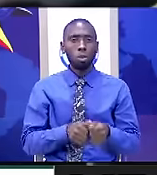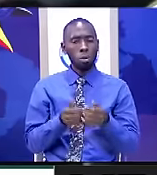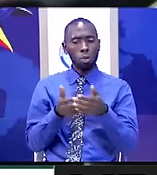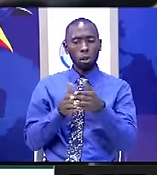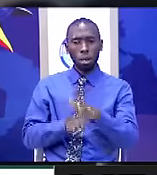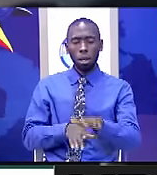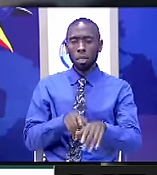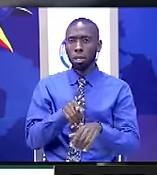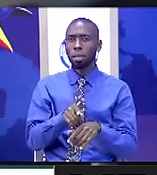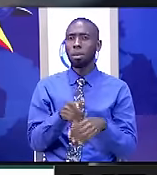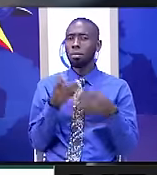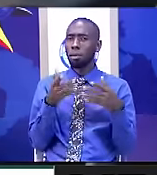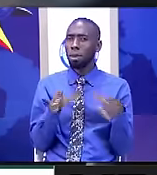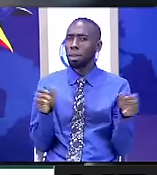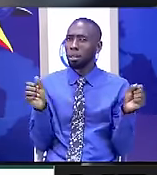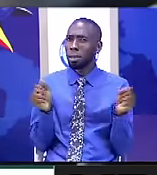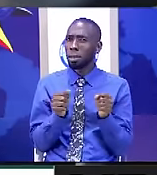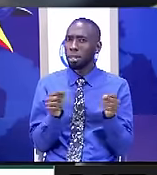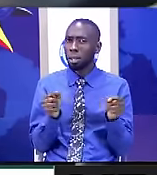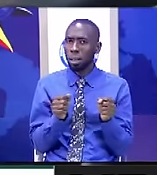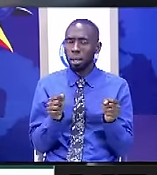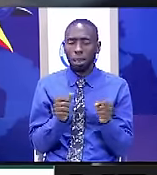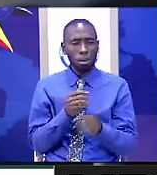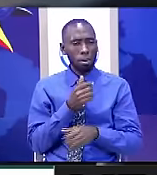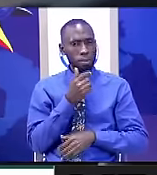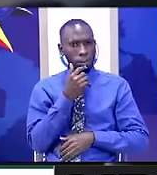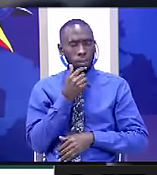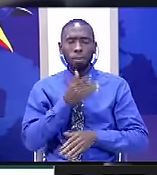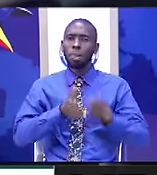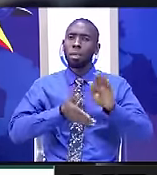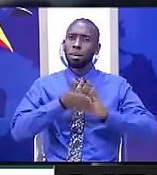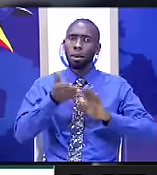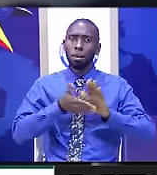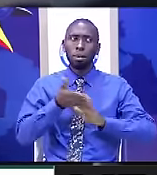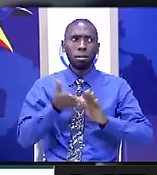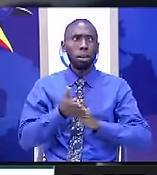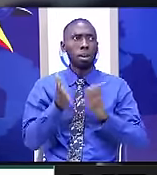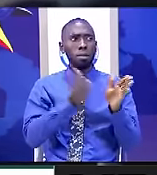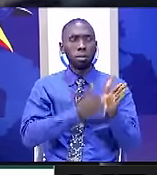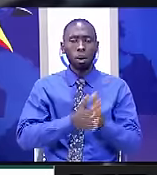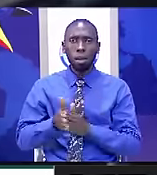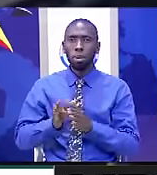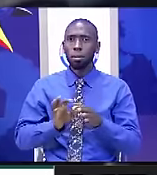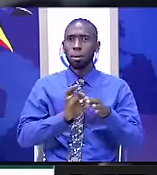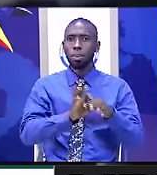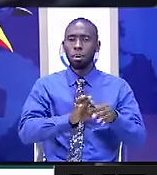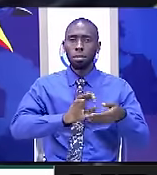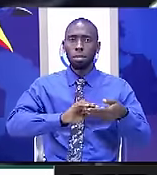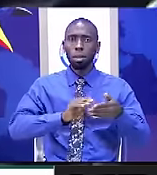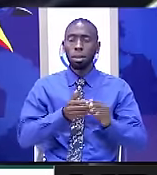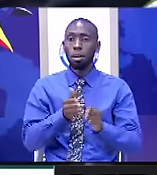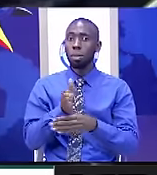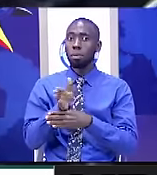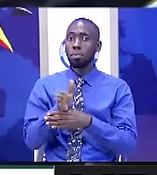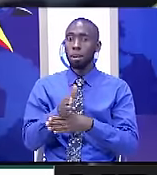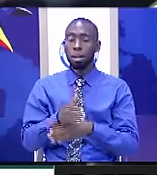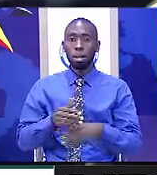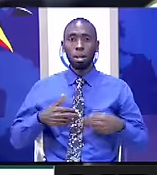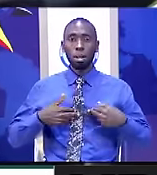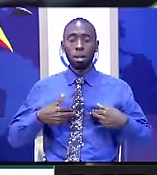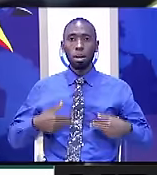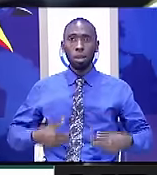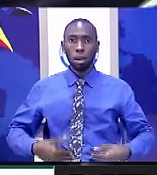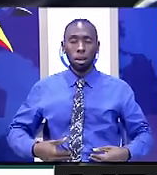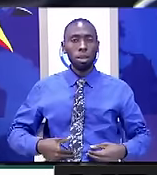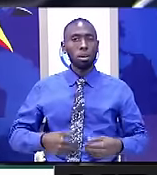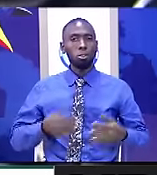lw'okukubwa ekimbe kino yayanguyiramu era yasitukiramu ng'akolaganira wamu ne minisita w'ebyobulamu Dr. Jane Ruth Acheng ne